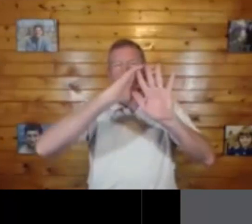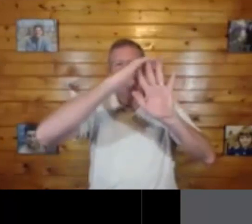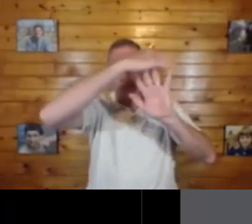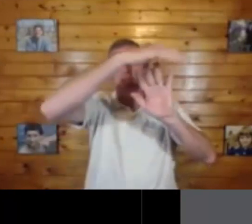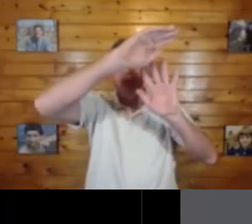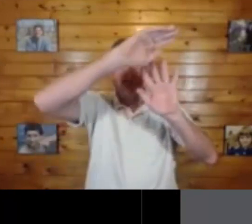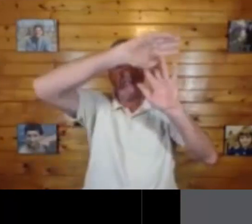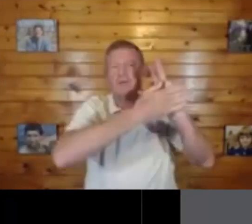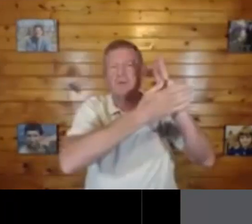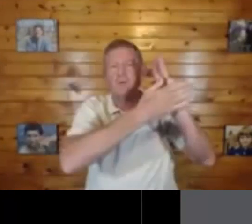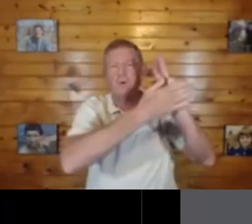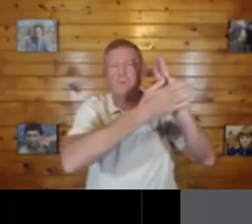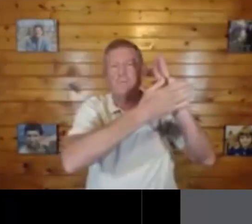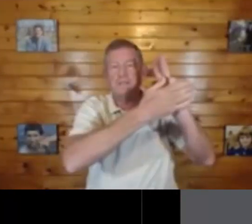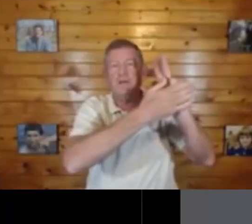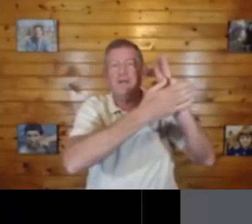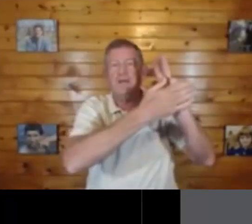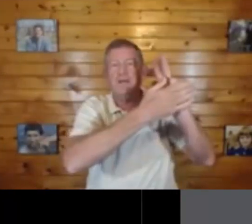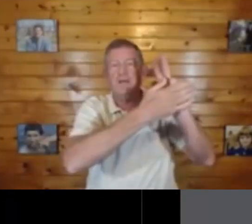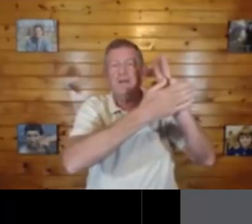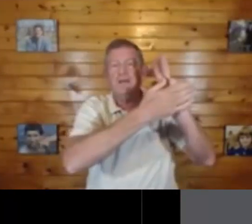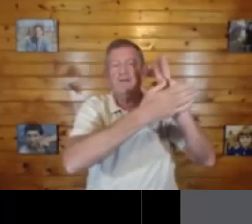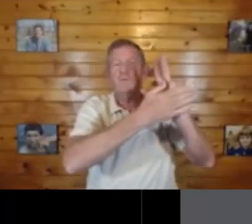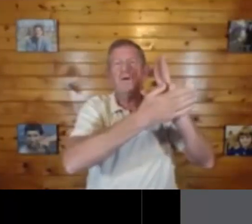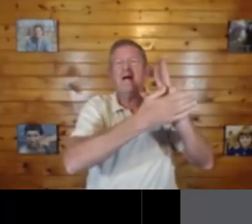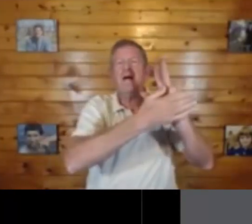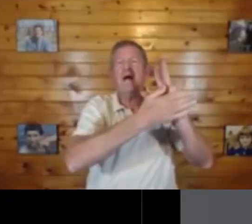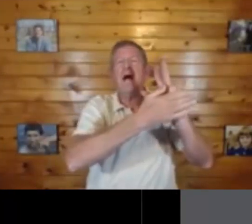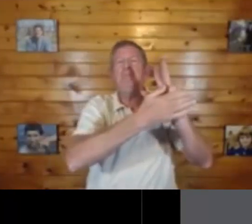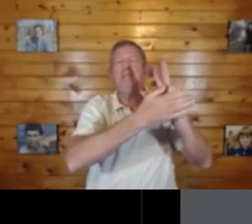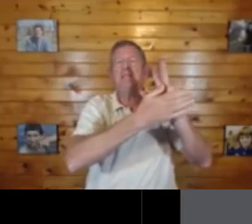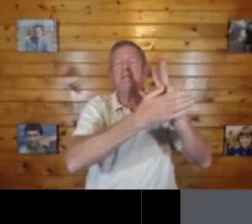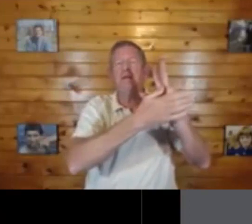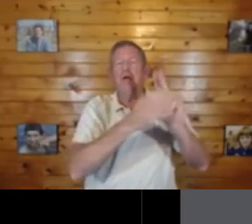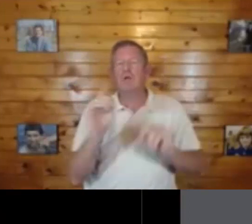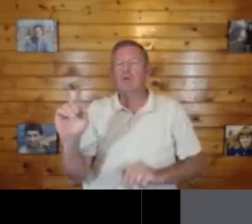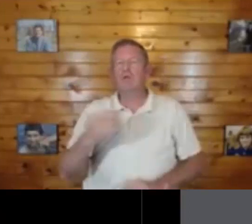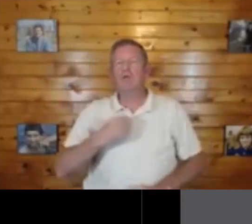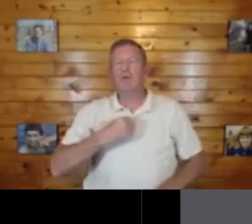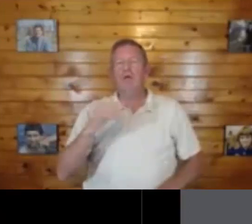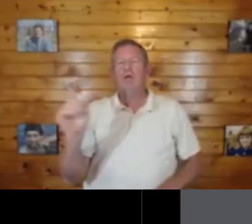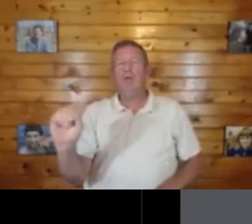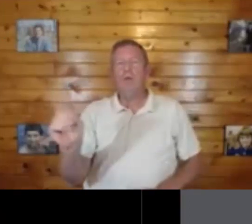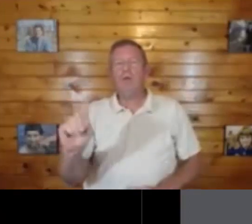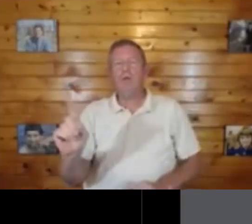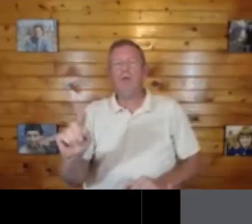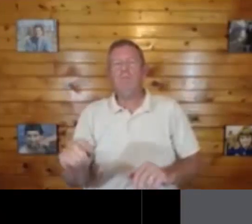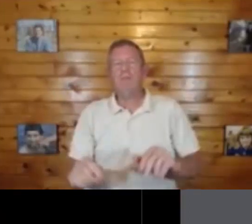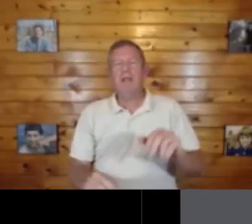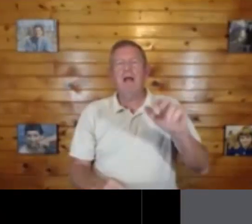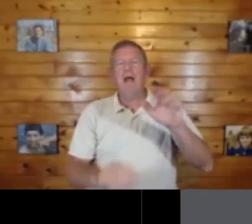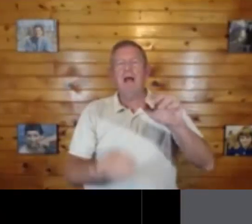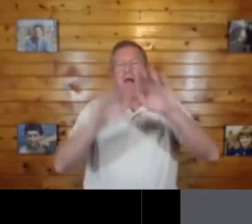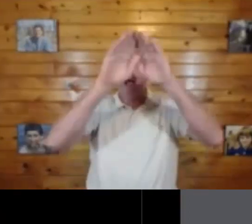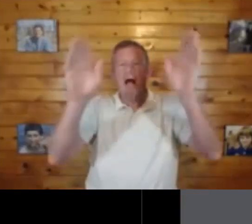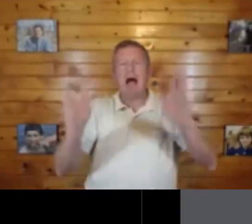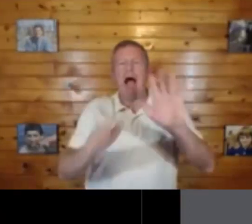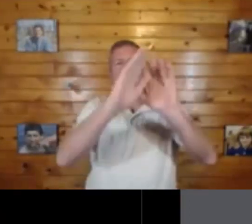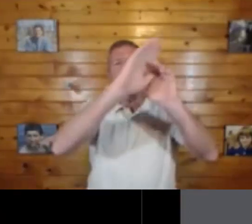sujet, habiter, on coupe, ça fait voilà, habite. Je ne